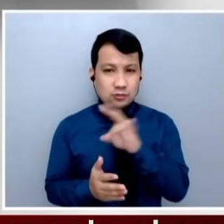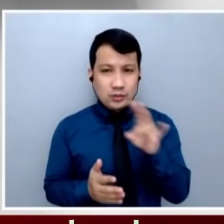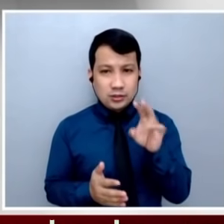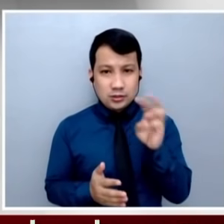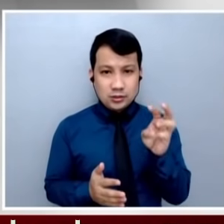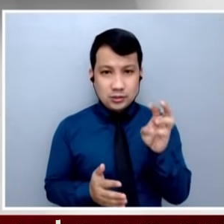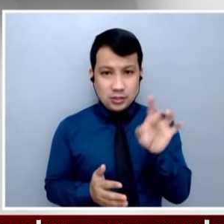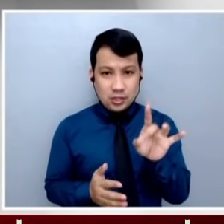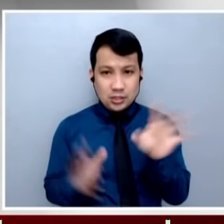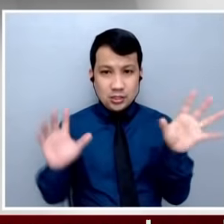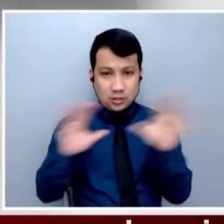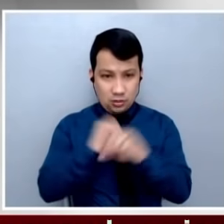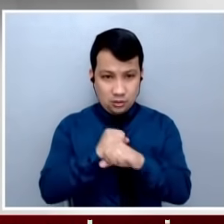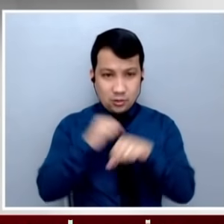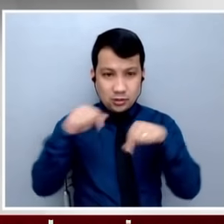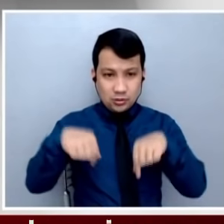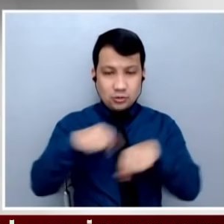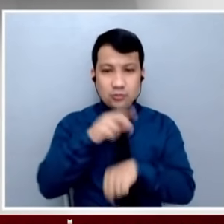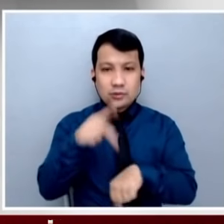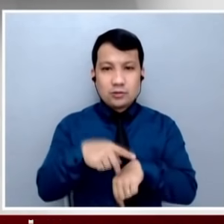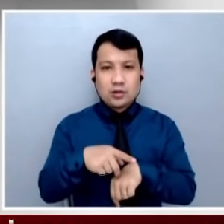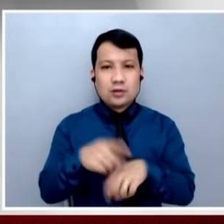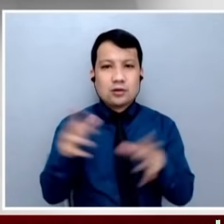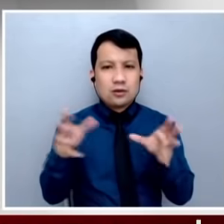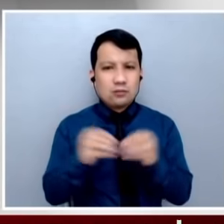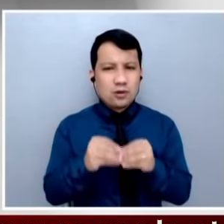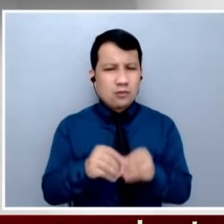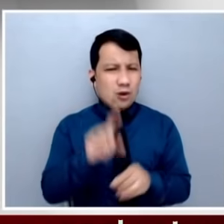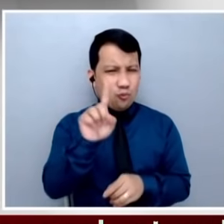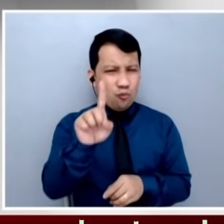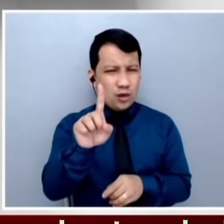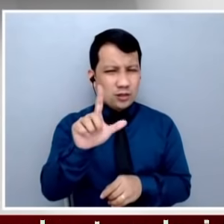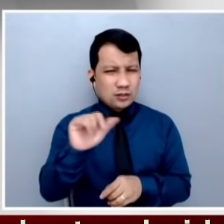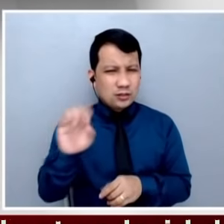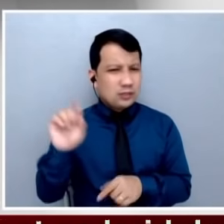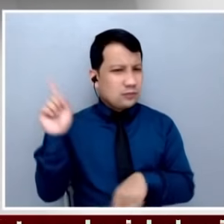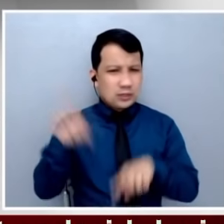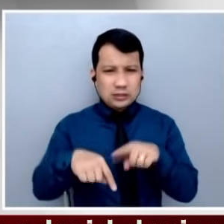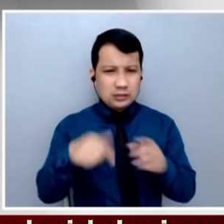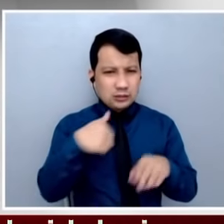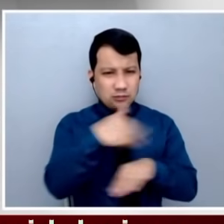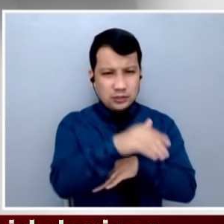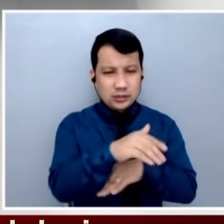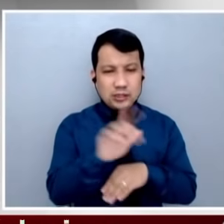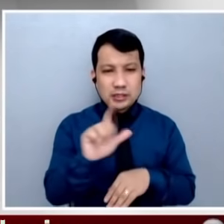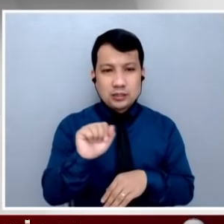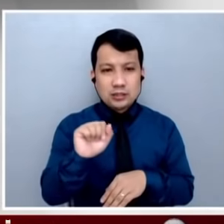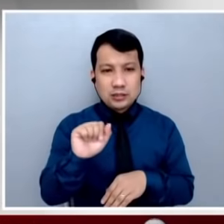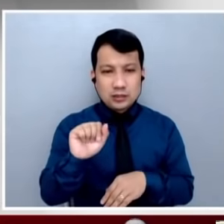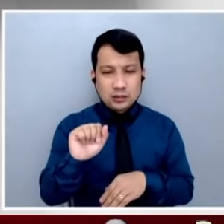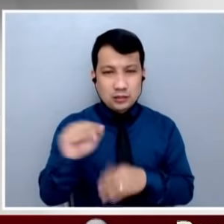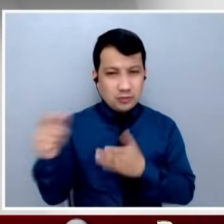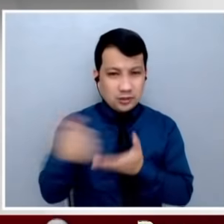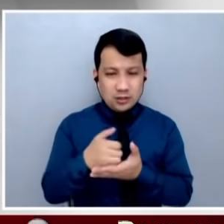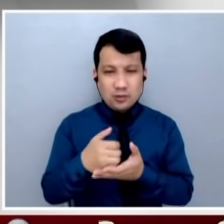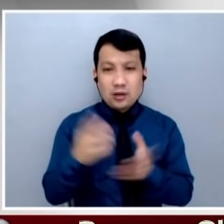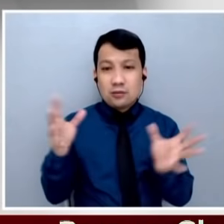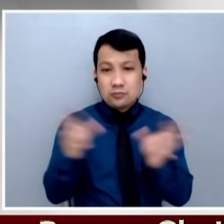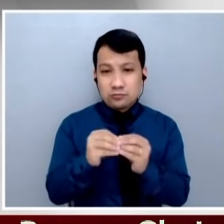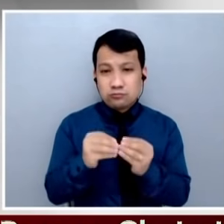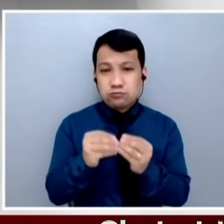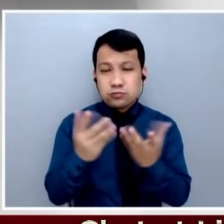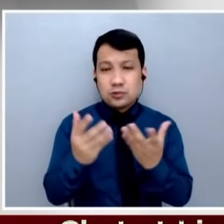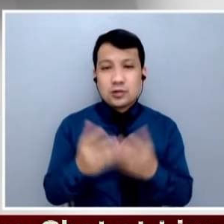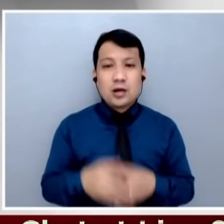2,768,000 ang kabuang bilang sa bansa, bagamat may isang laboratorio ang hindi nakapagsumite ng kanilang datos. Sa bilang na ito, nasa